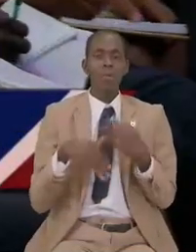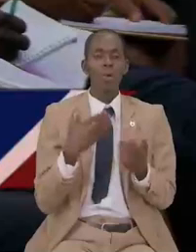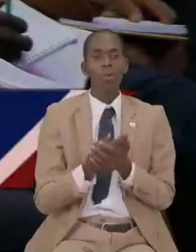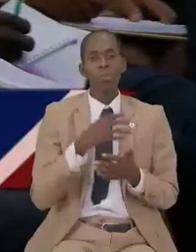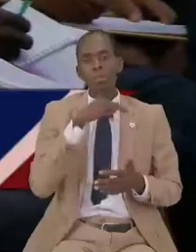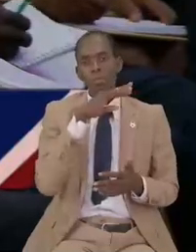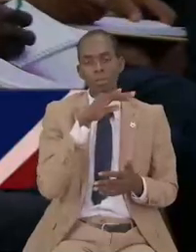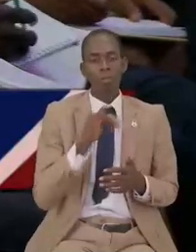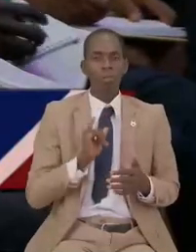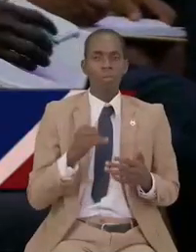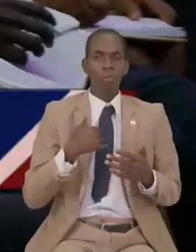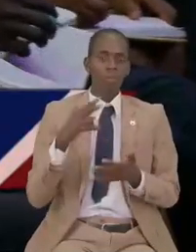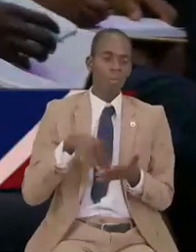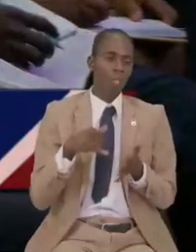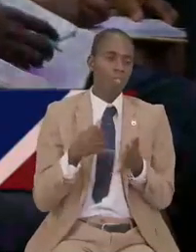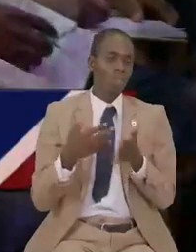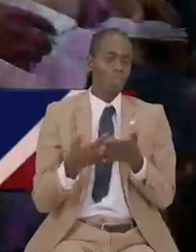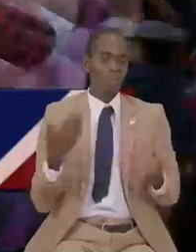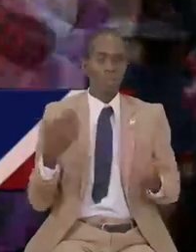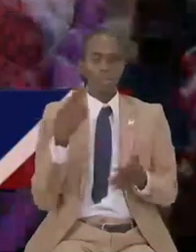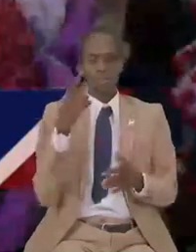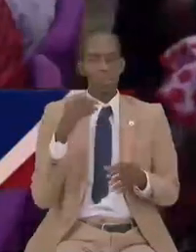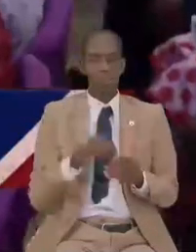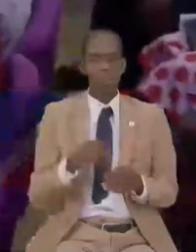l'ai déjà lu. Voyons,